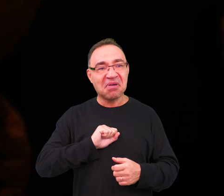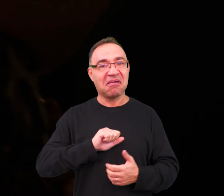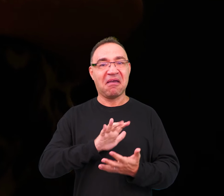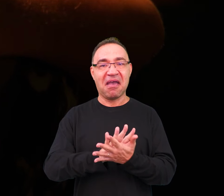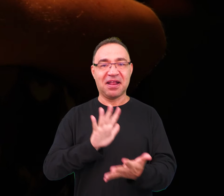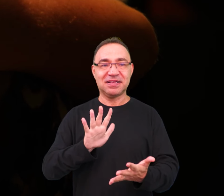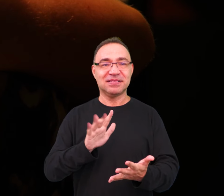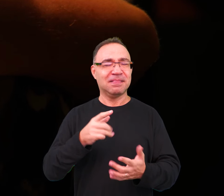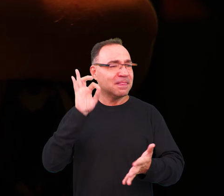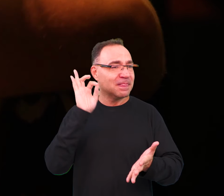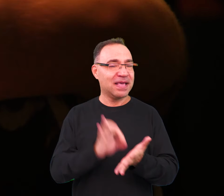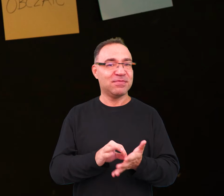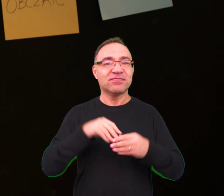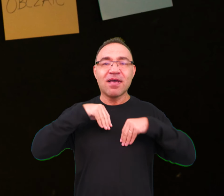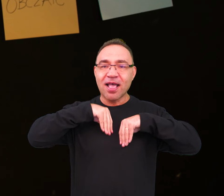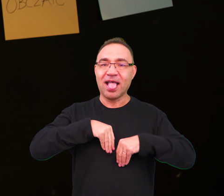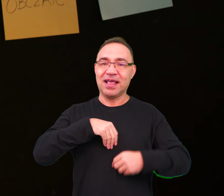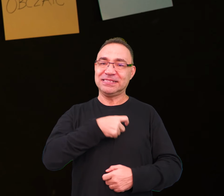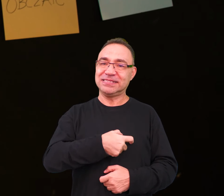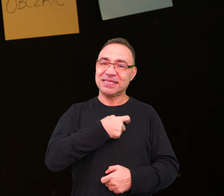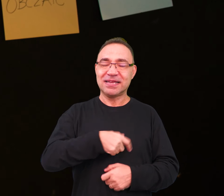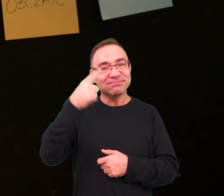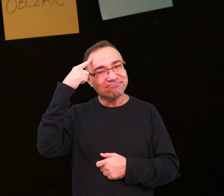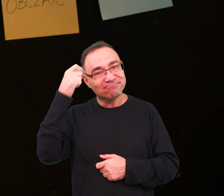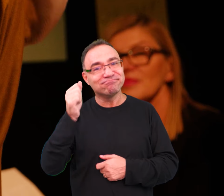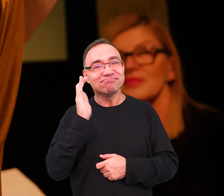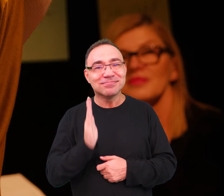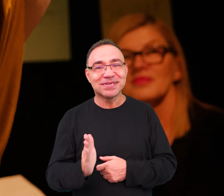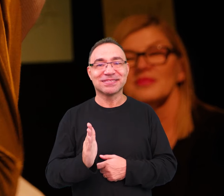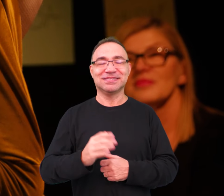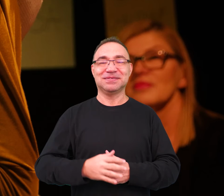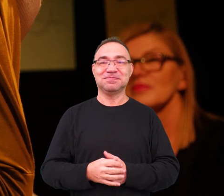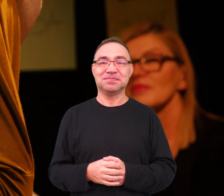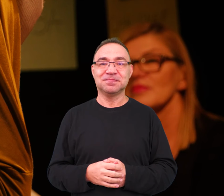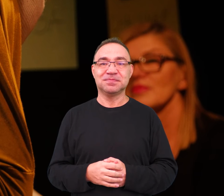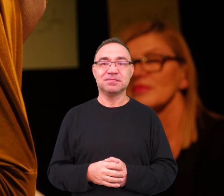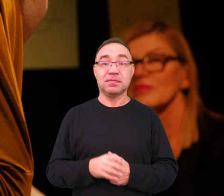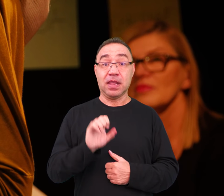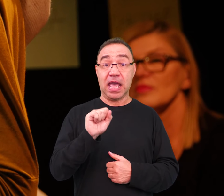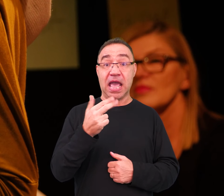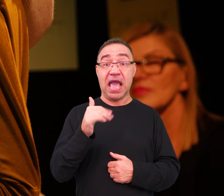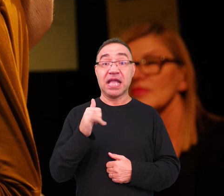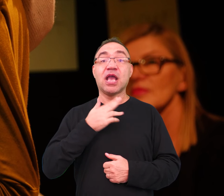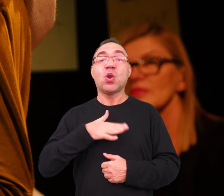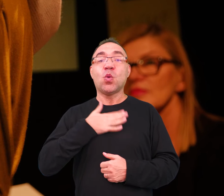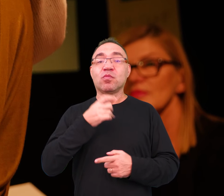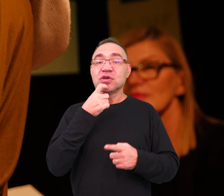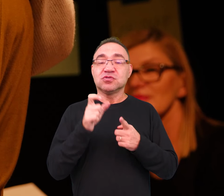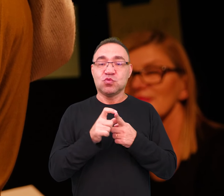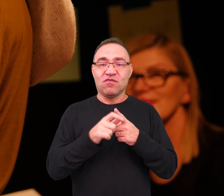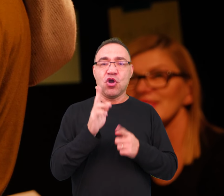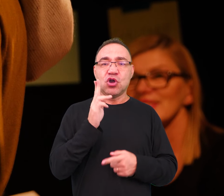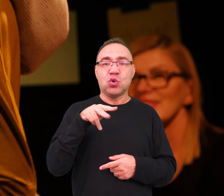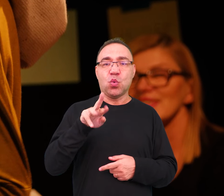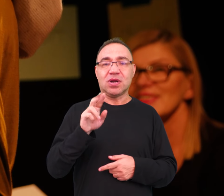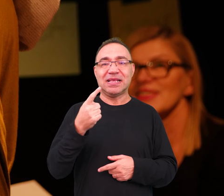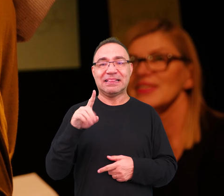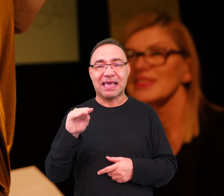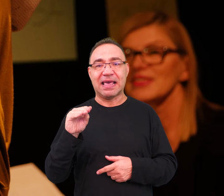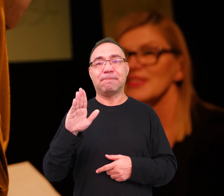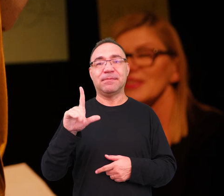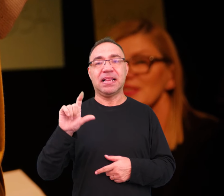na pewno zostanie mi w sercu i w pamięci. Ania bardzo lubi słyszeć słowo kurde blade,